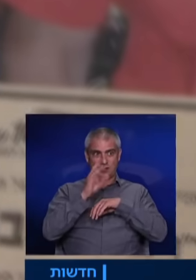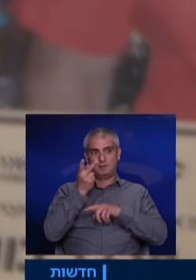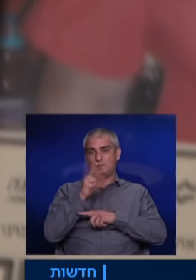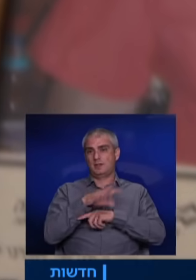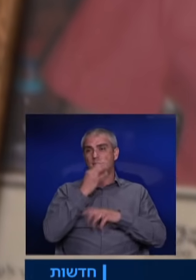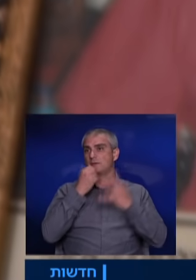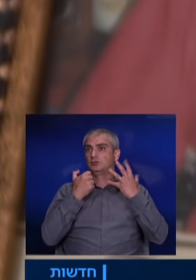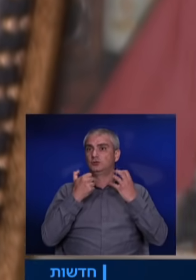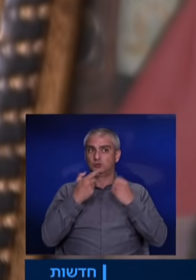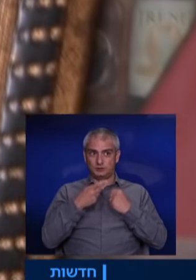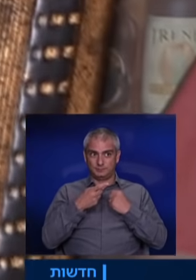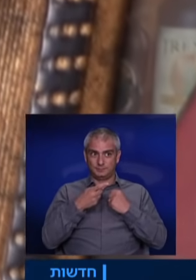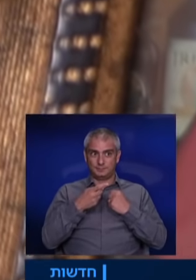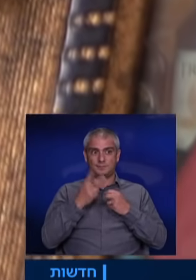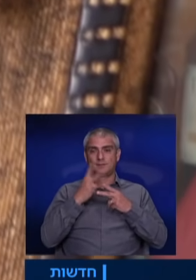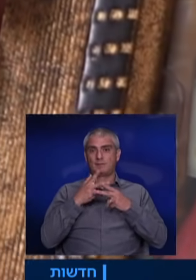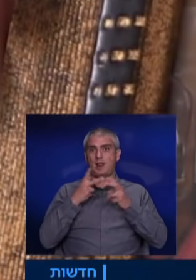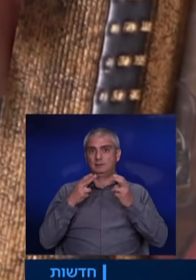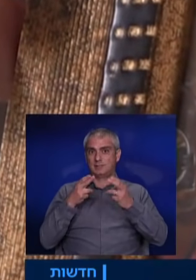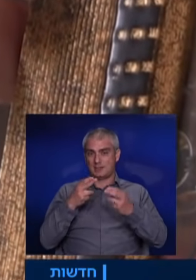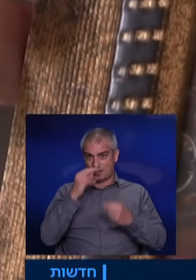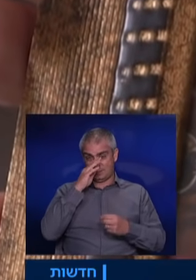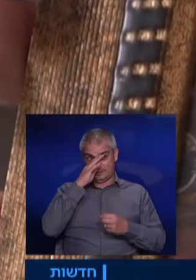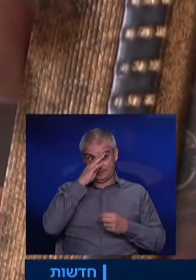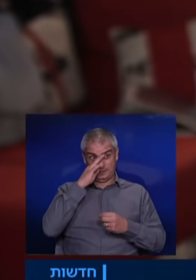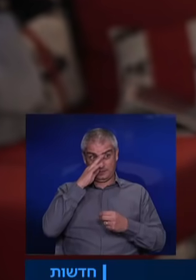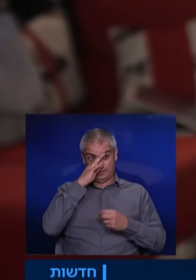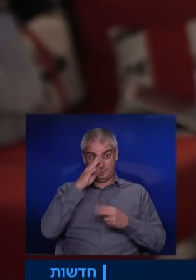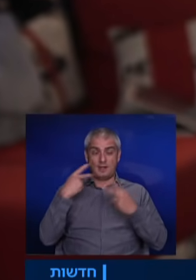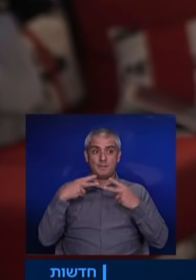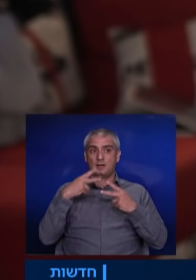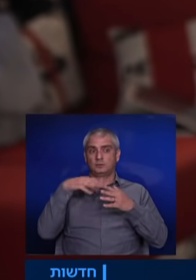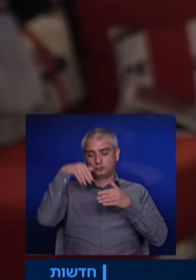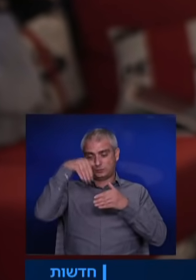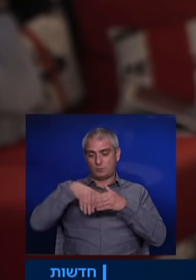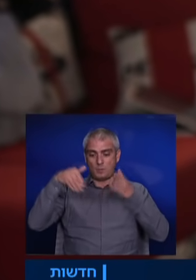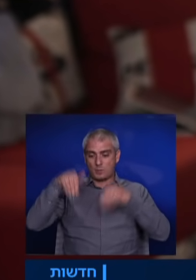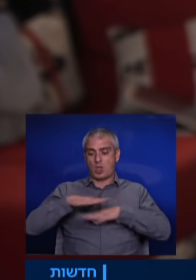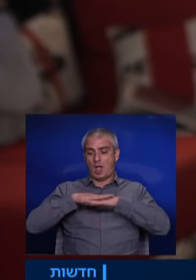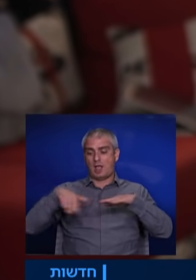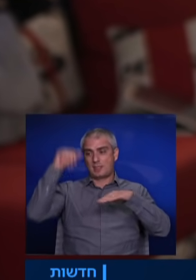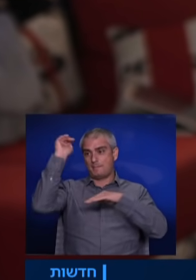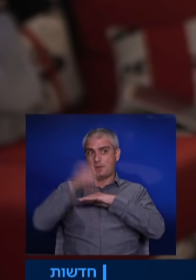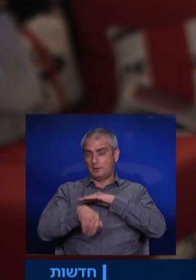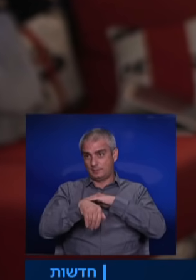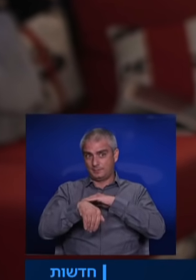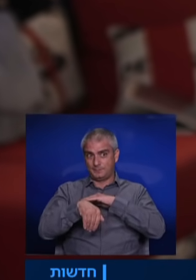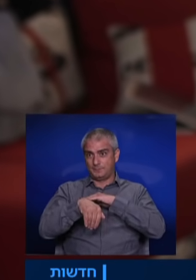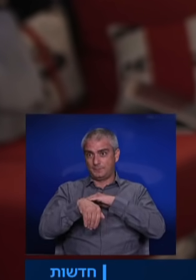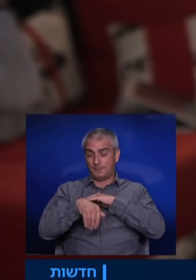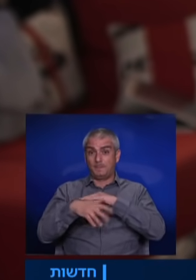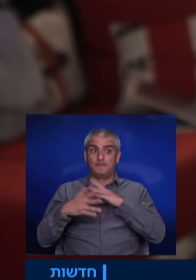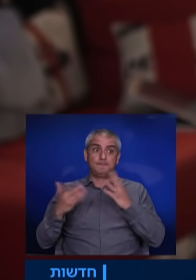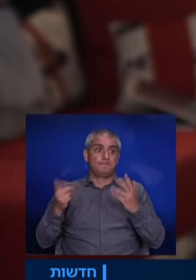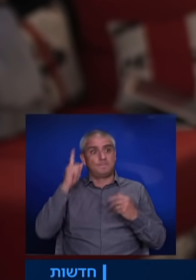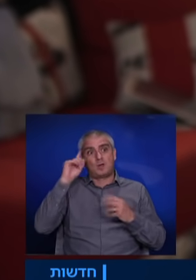לעולמו בן 60 ממחלת הסרטן. היה לו פחד שישימו אותו מתחת לאדמה.